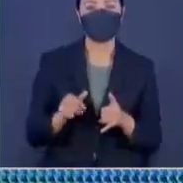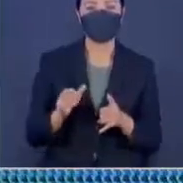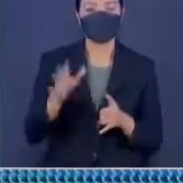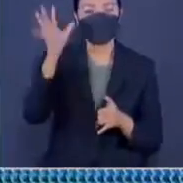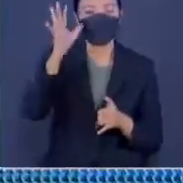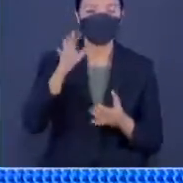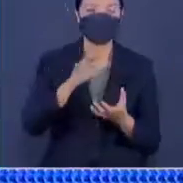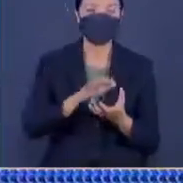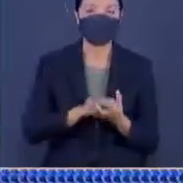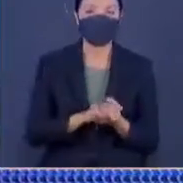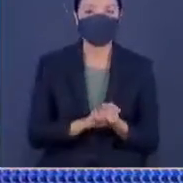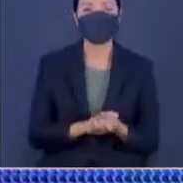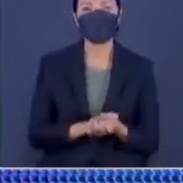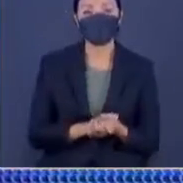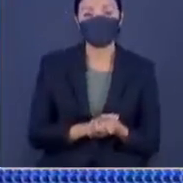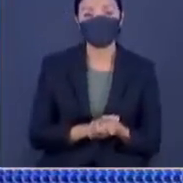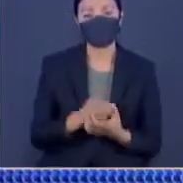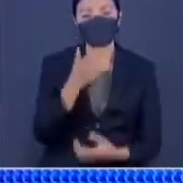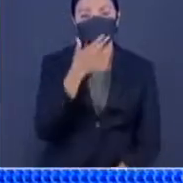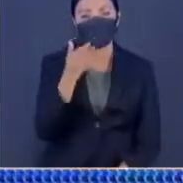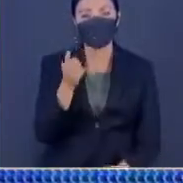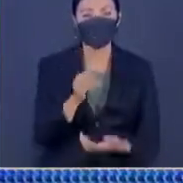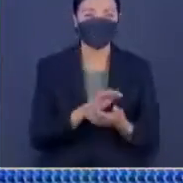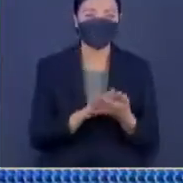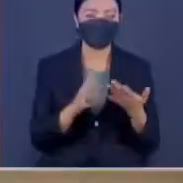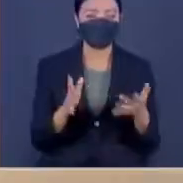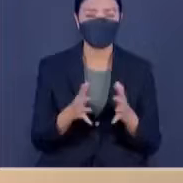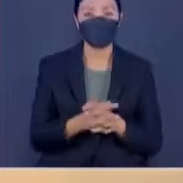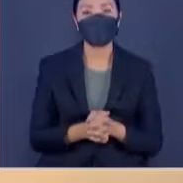กวิศราเนี่ยเข้าพิธีวิวาห์สุดหวานชื่นเรียบร้อยแล้วล่ะค่ะ